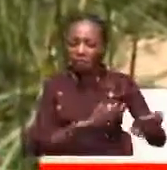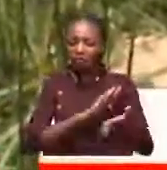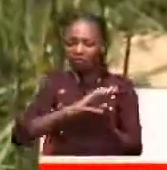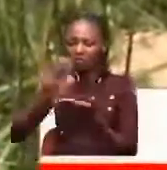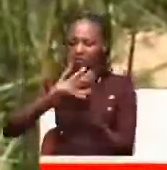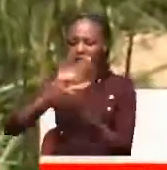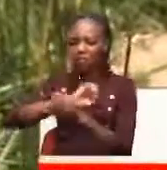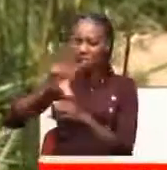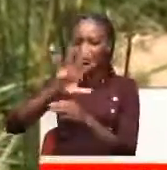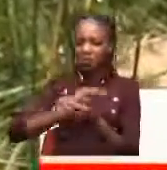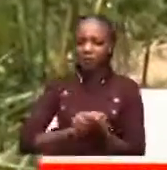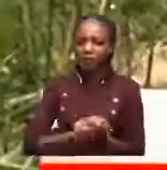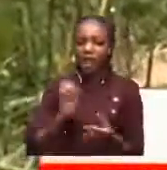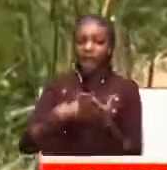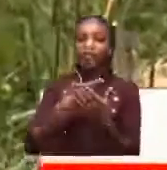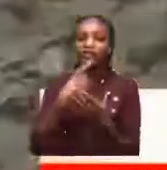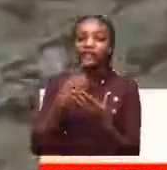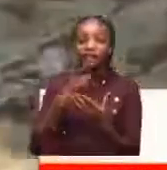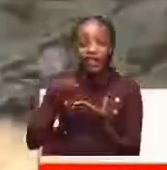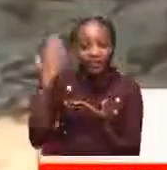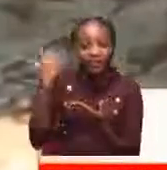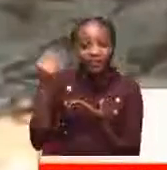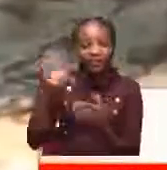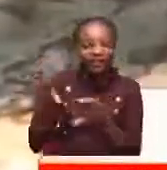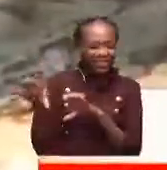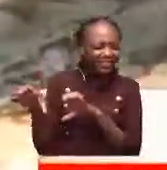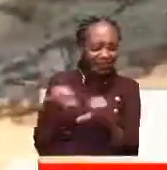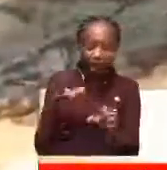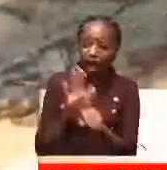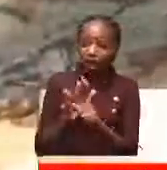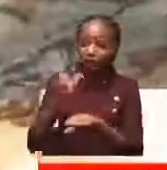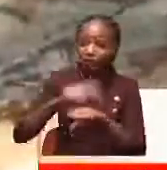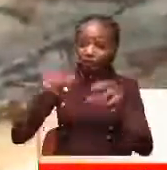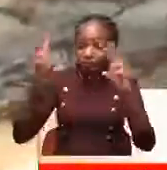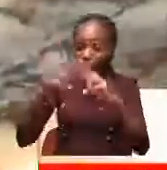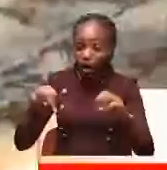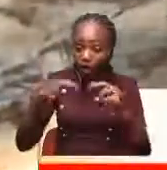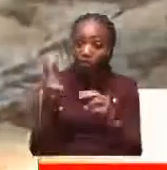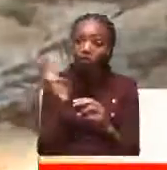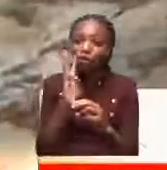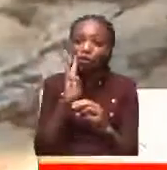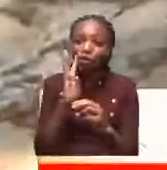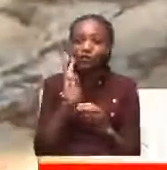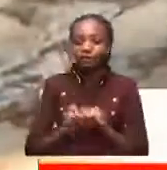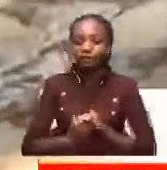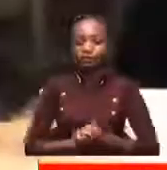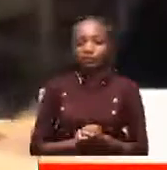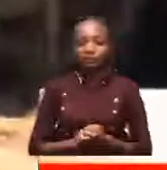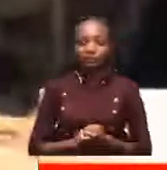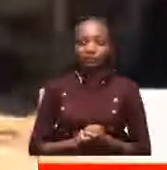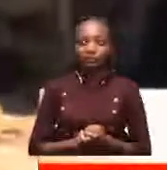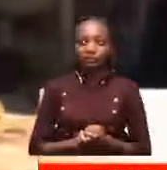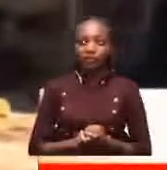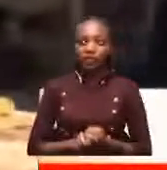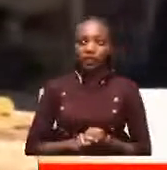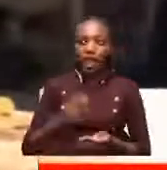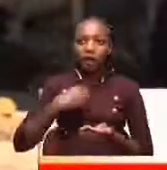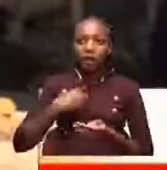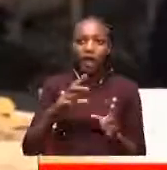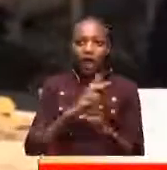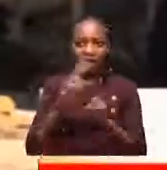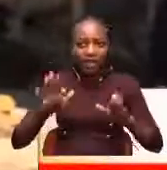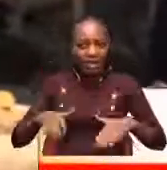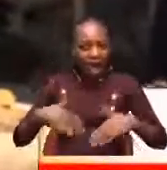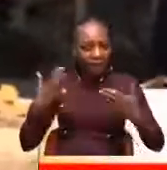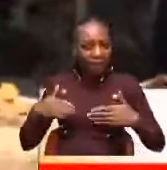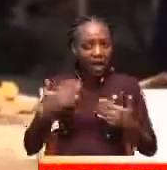virusi vya corona, wakisema hapo mbeleni walikuwa wanataabika wakati ambapo vituo hivi vilikuwa vimefungwa. Nina furaha siku ya leo kuona